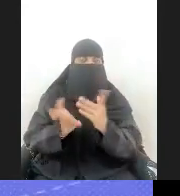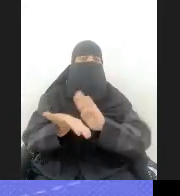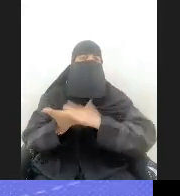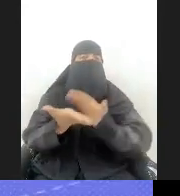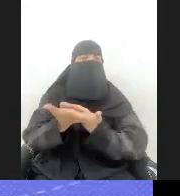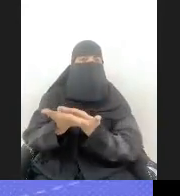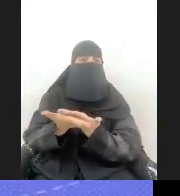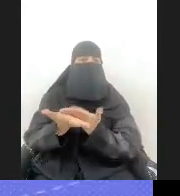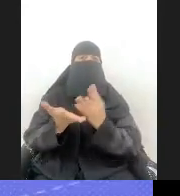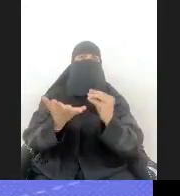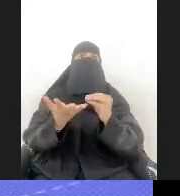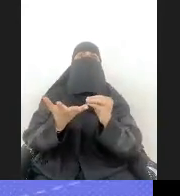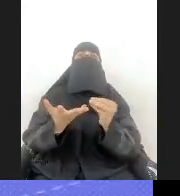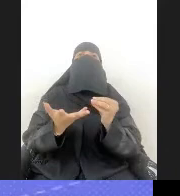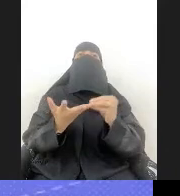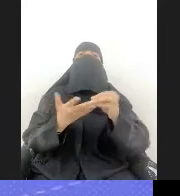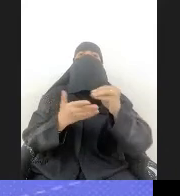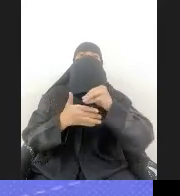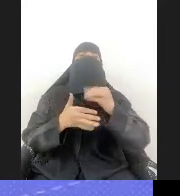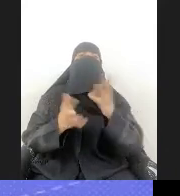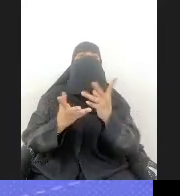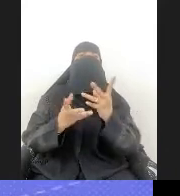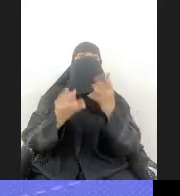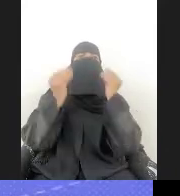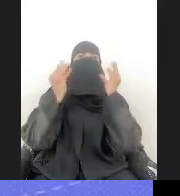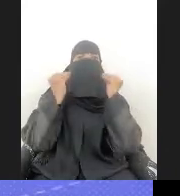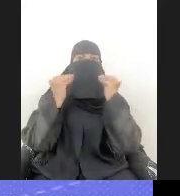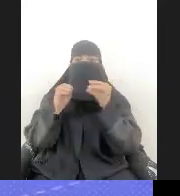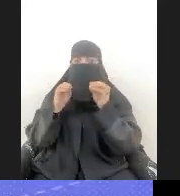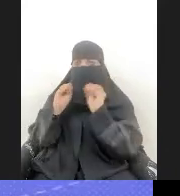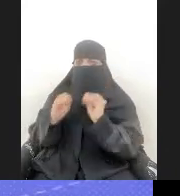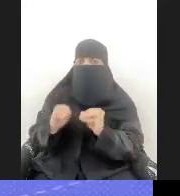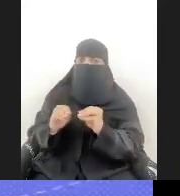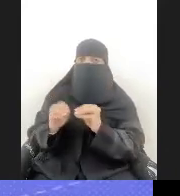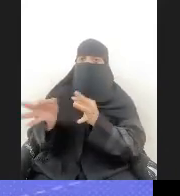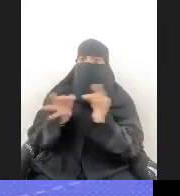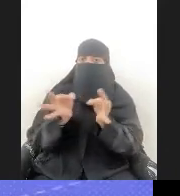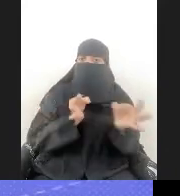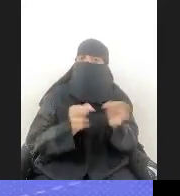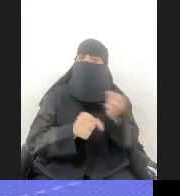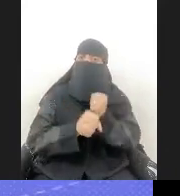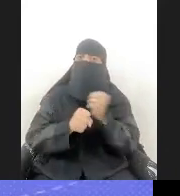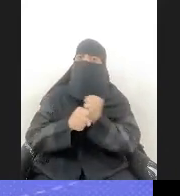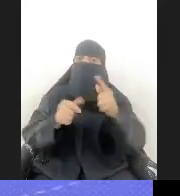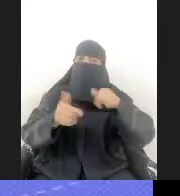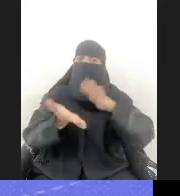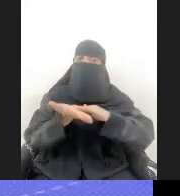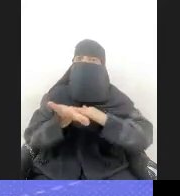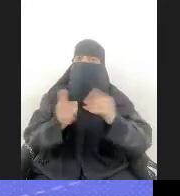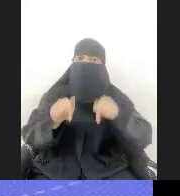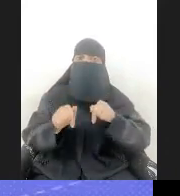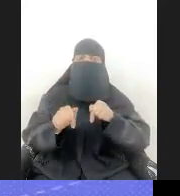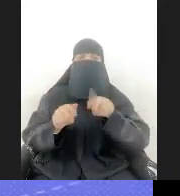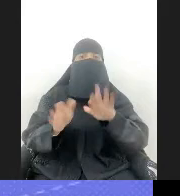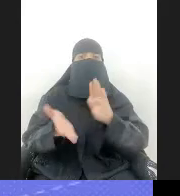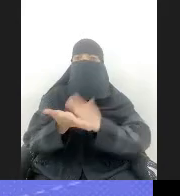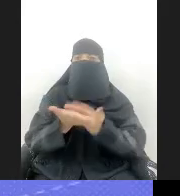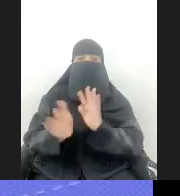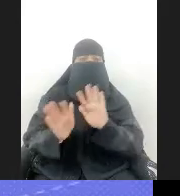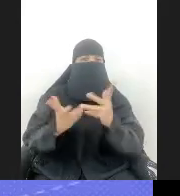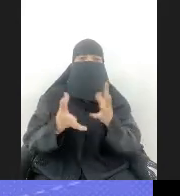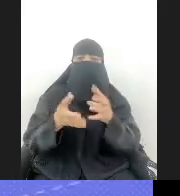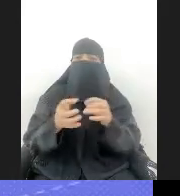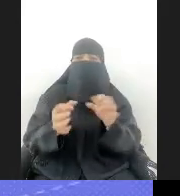التعلم والتعليم إلى خطط عملية. هذه الترجمة لتلك المبادئ، ما المراد منها؟ المراد